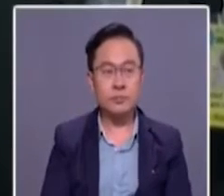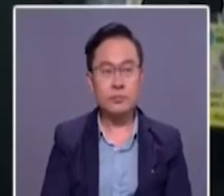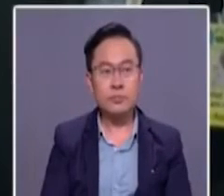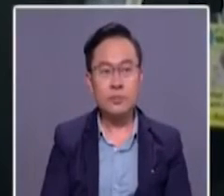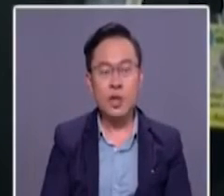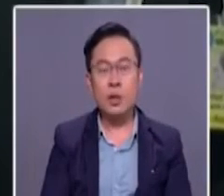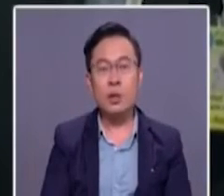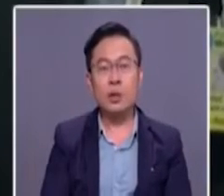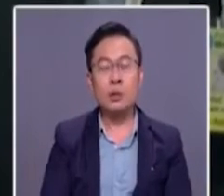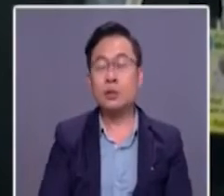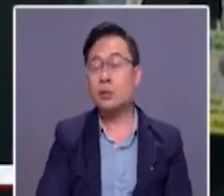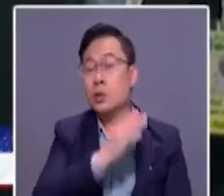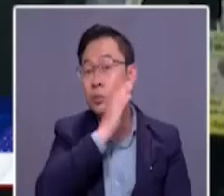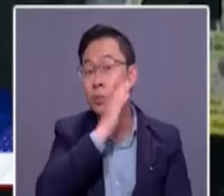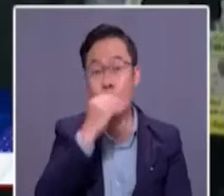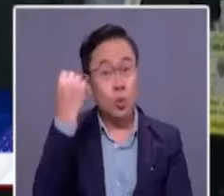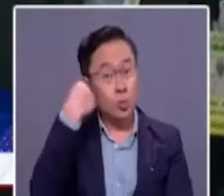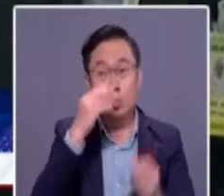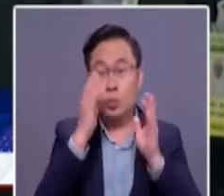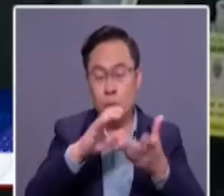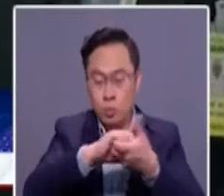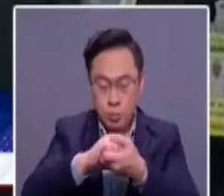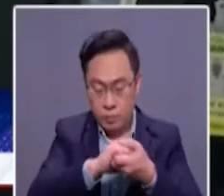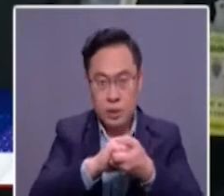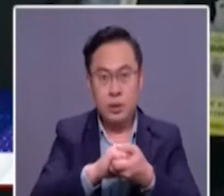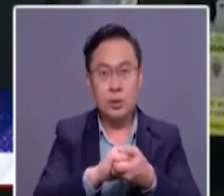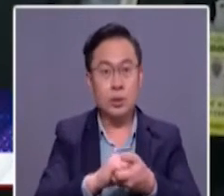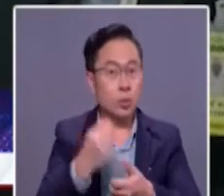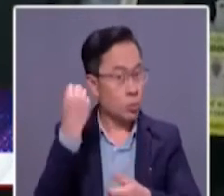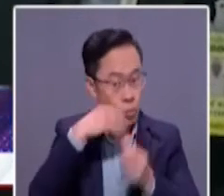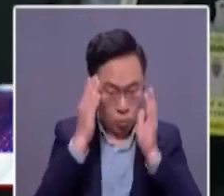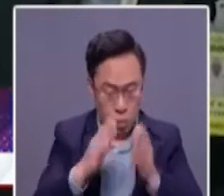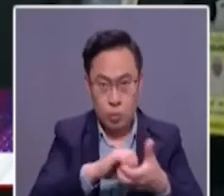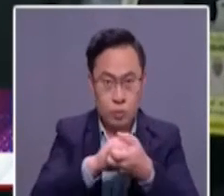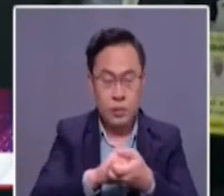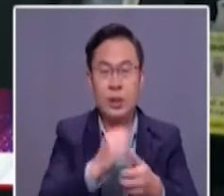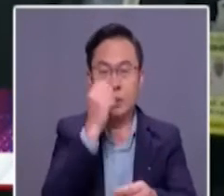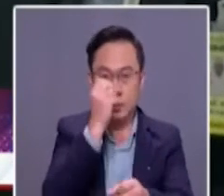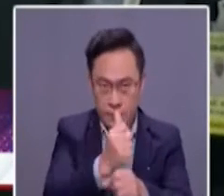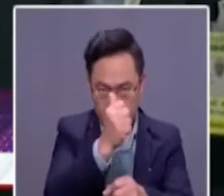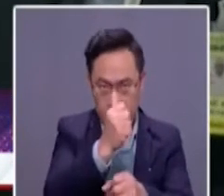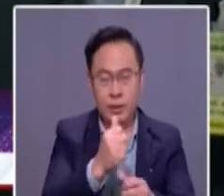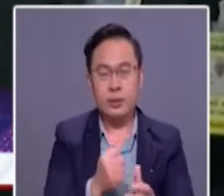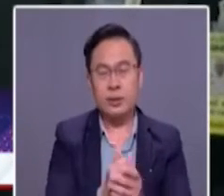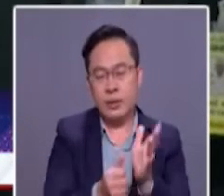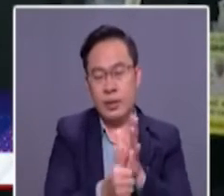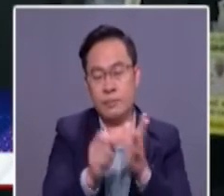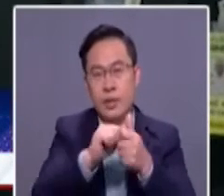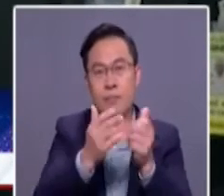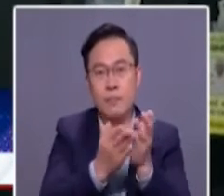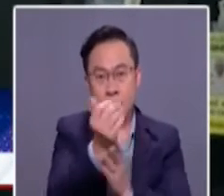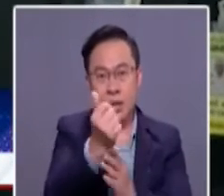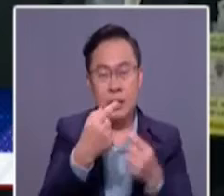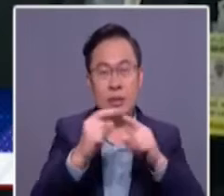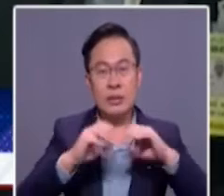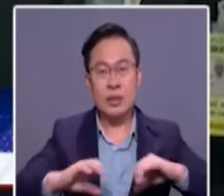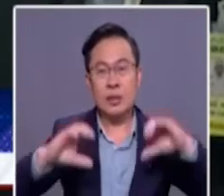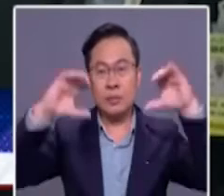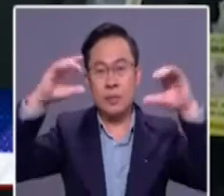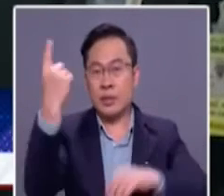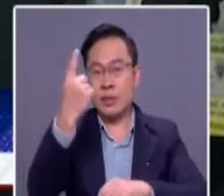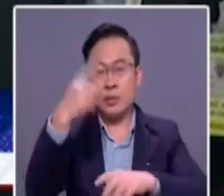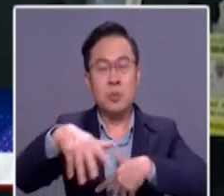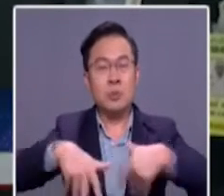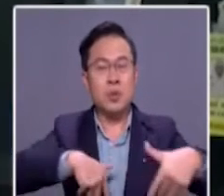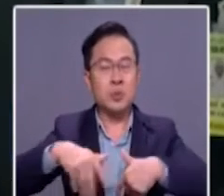ถ้าทุกคนร่วมมือกันเราก็คงจะไปได้แต่ต้องทุกคนไม่ใช่รัฐนะครับไม่มีที่ไหนทำสำเร็จถ้าประ